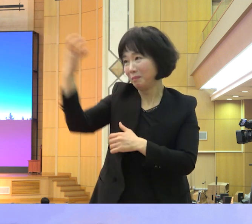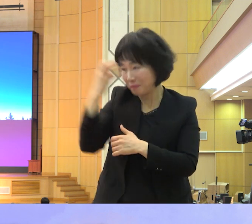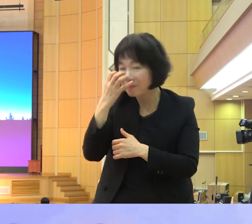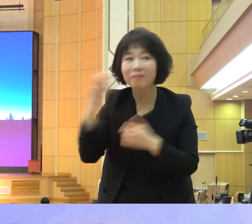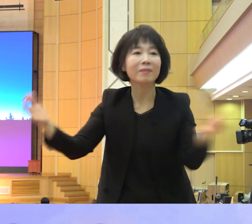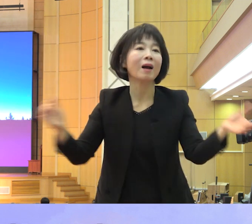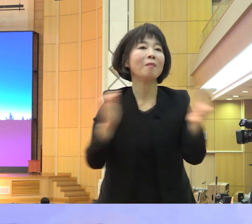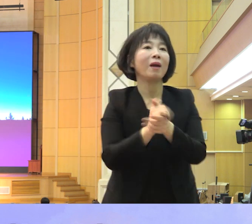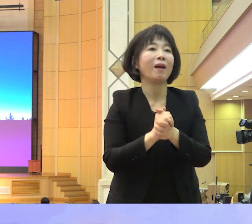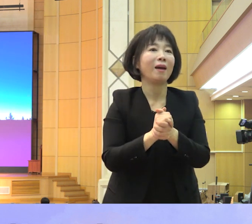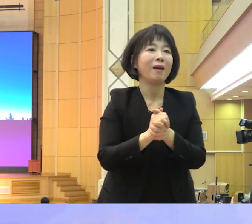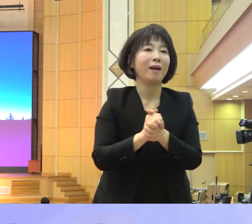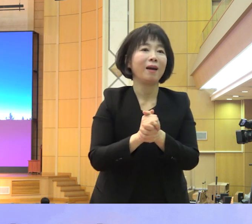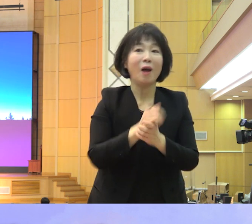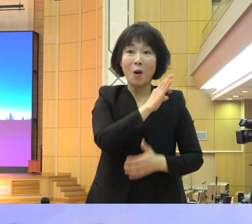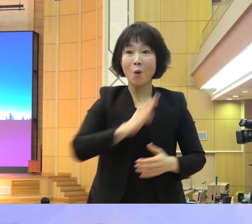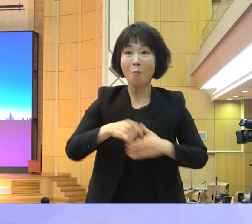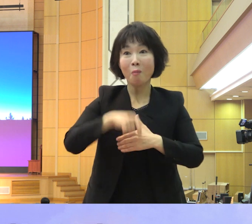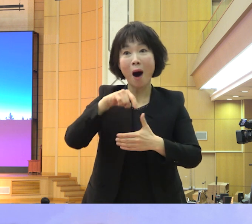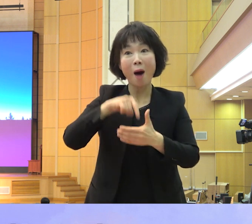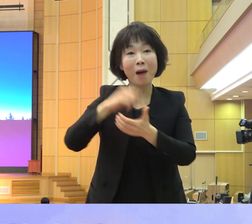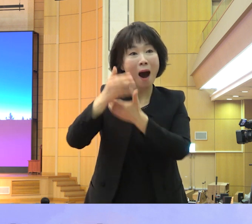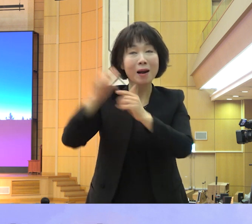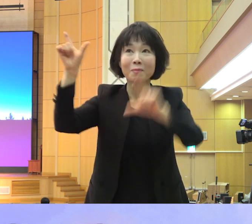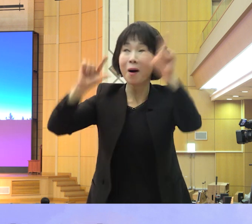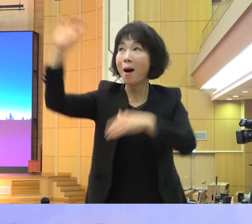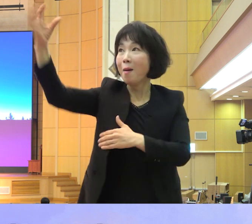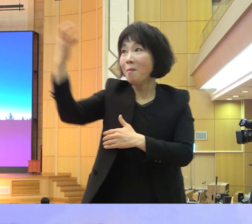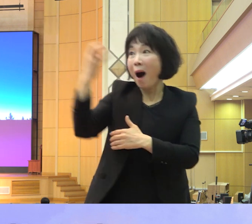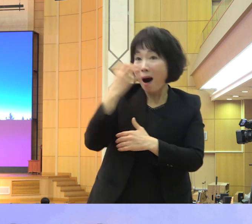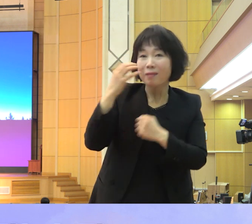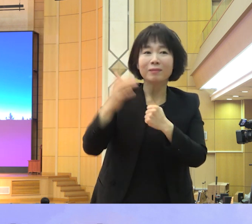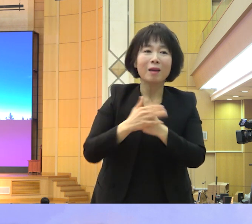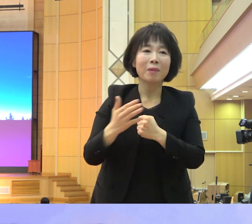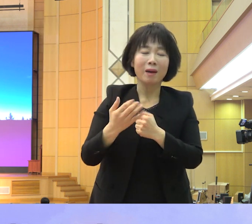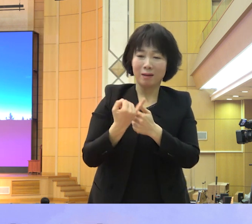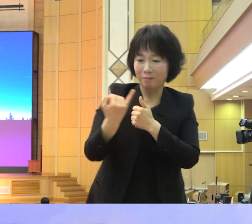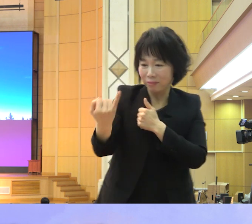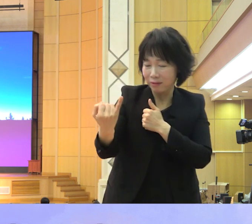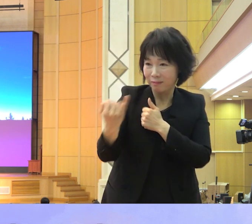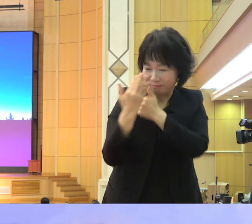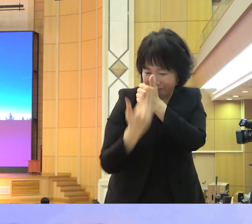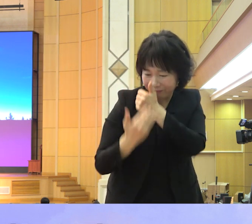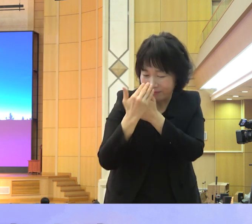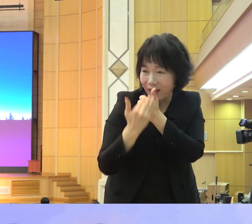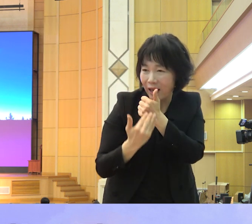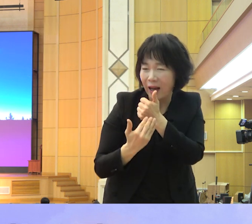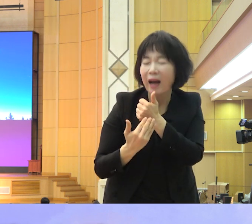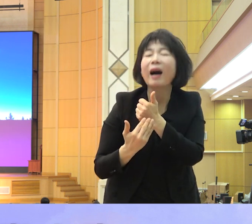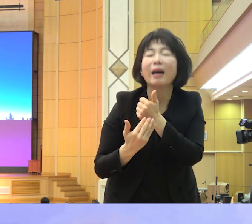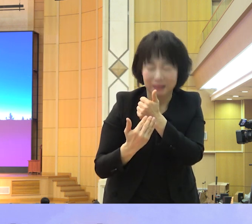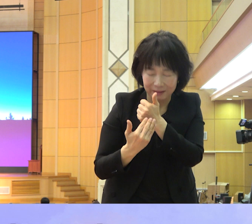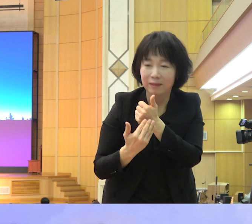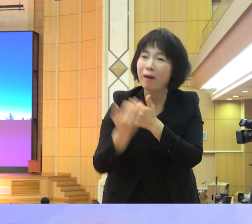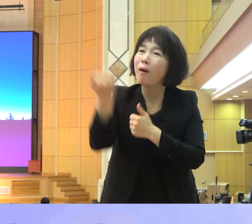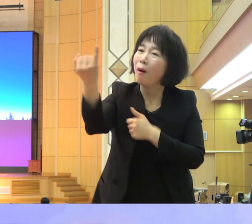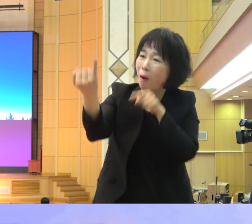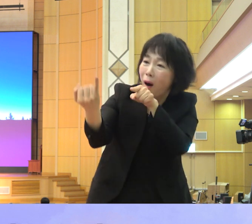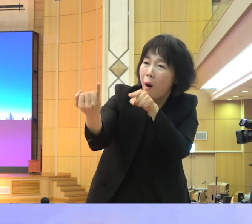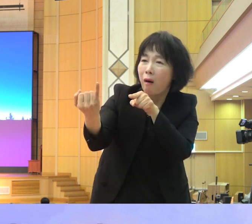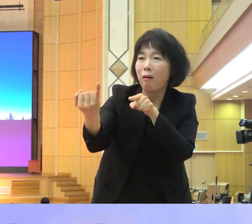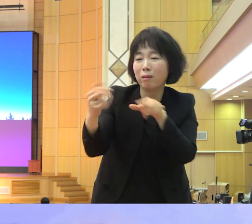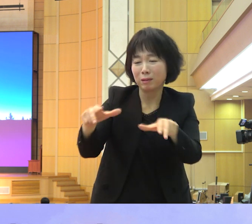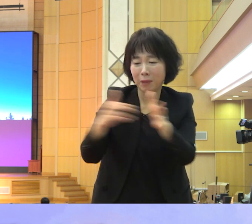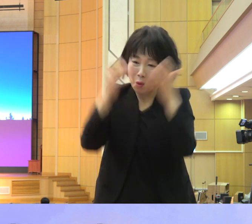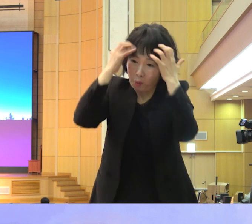마음이 주님 마음을 닮아서 그런지 그냥 아내를 다시 맞이해서 당신 얼마나 고생